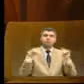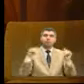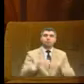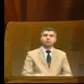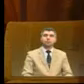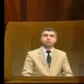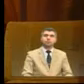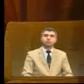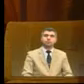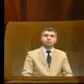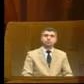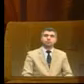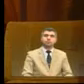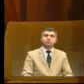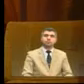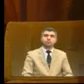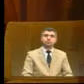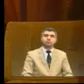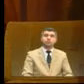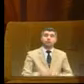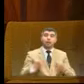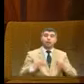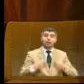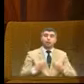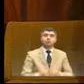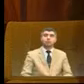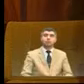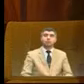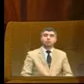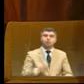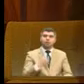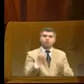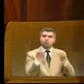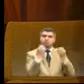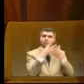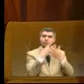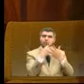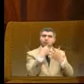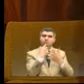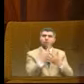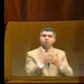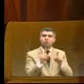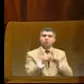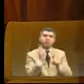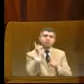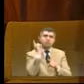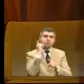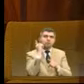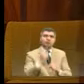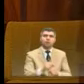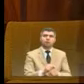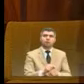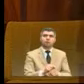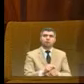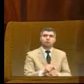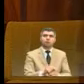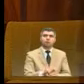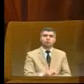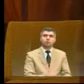الوزراء. السيد الرئيس، أنا تعجبت دابا سمعت